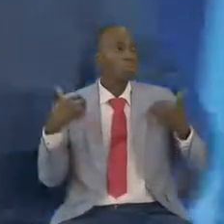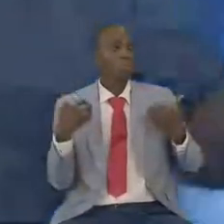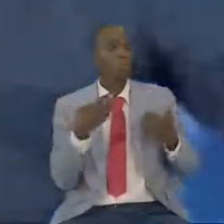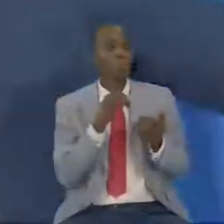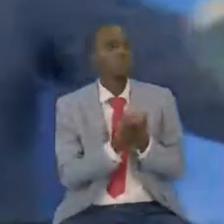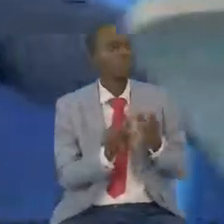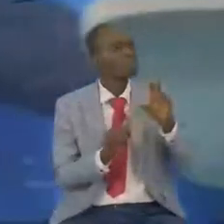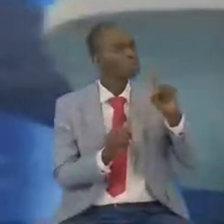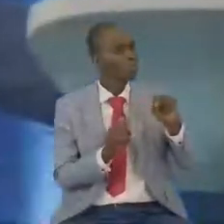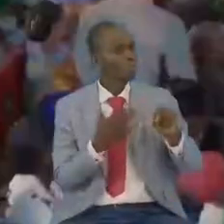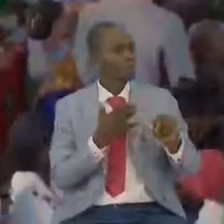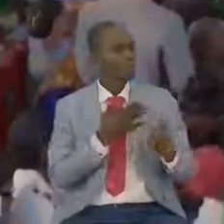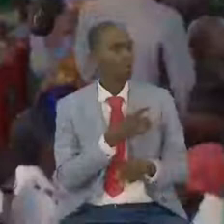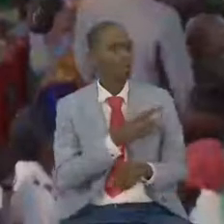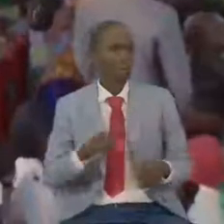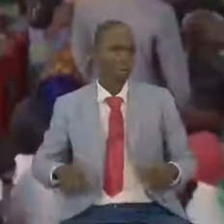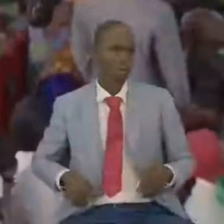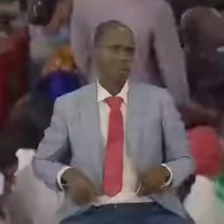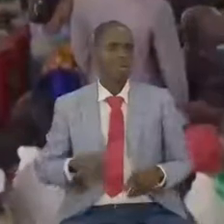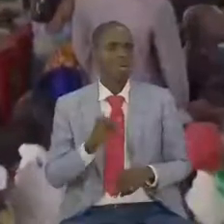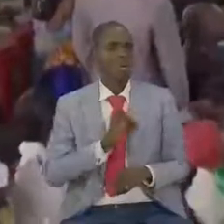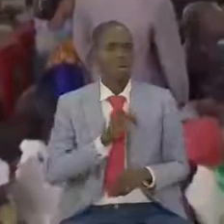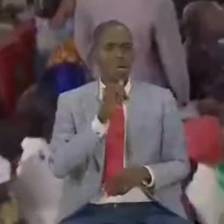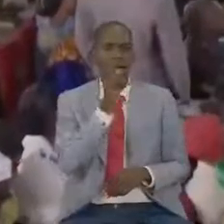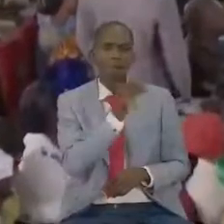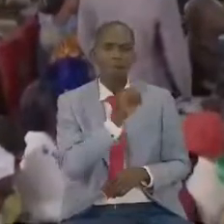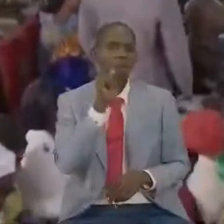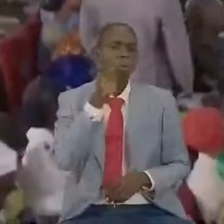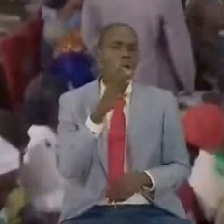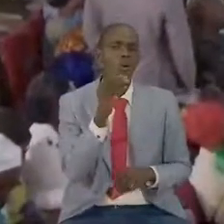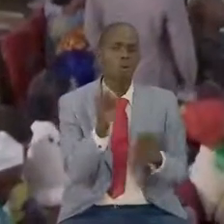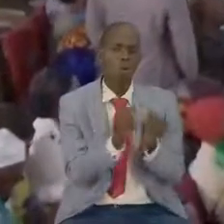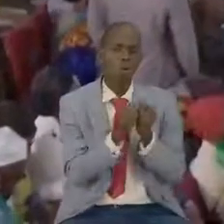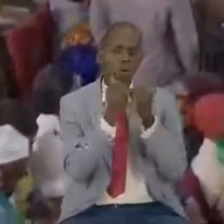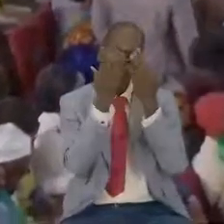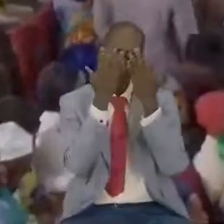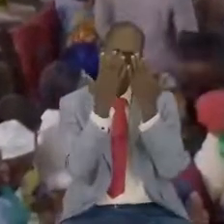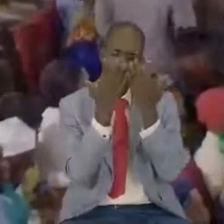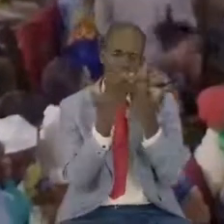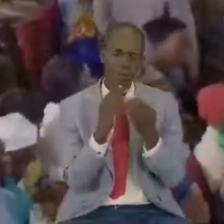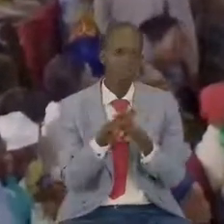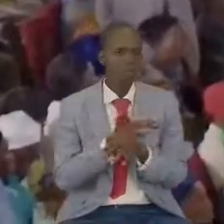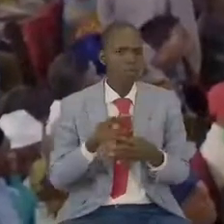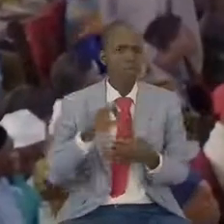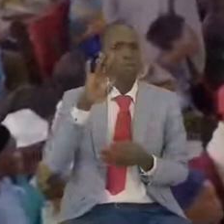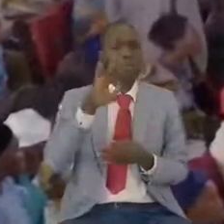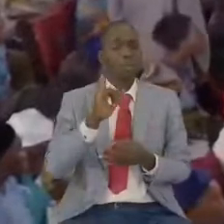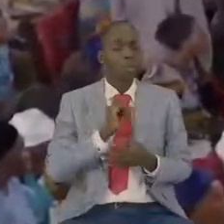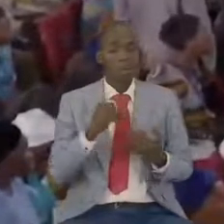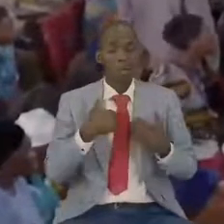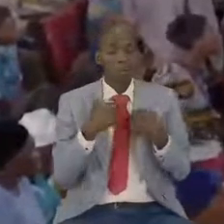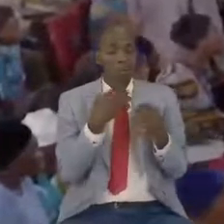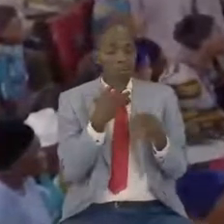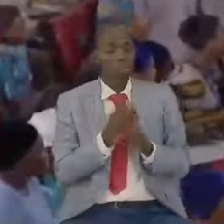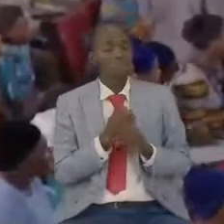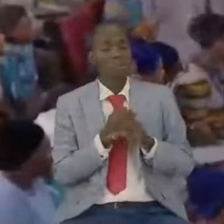suis pas une femme, je suis une femme qui souffre en son cœur. Et je n'ai bu ni vin, ni boisson